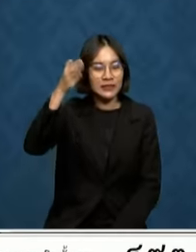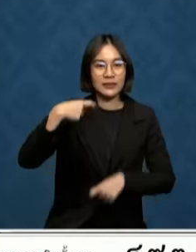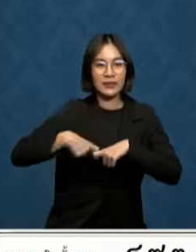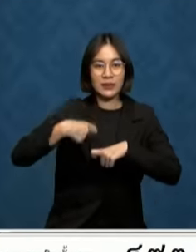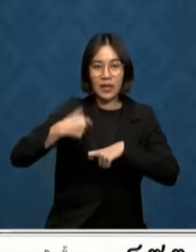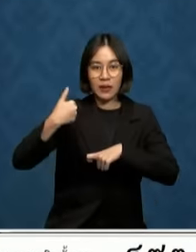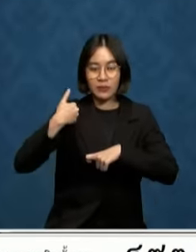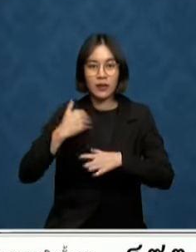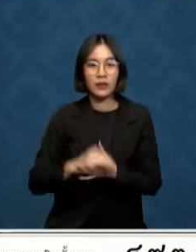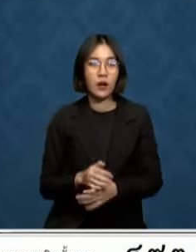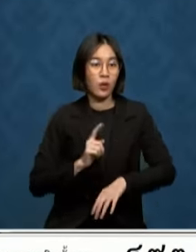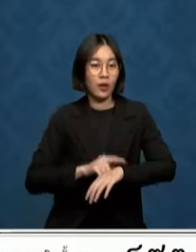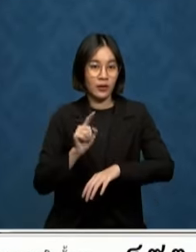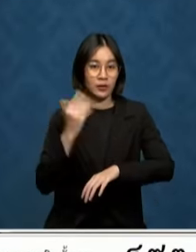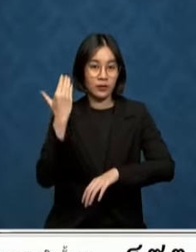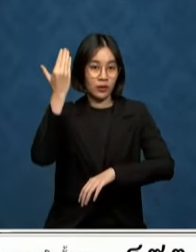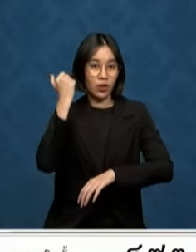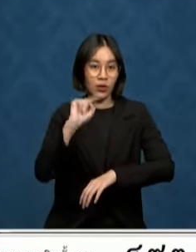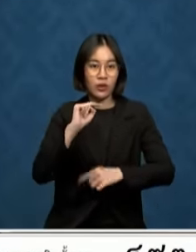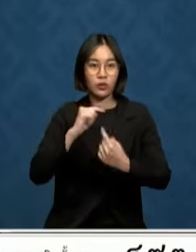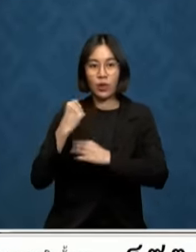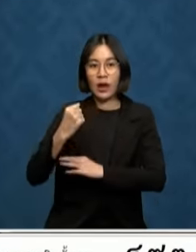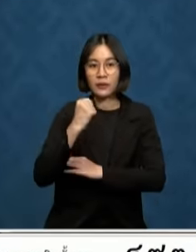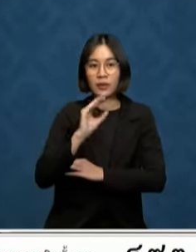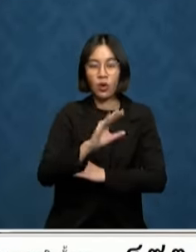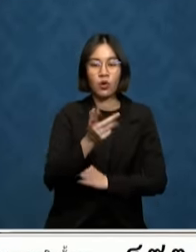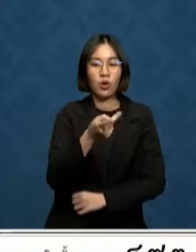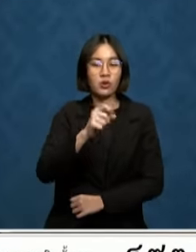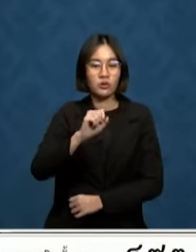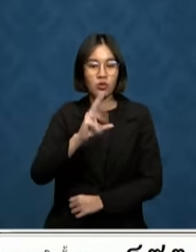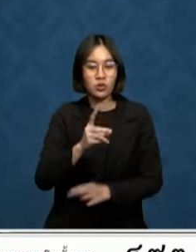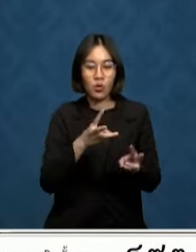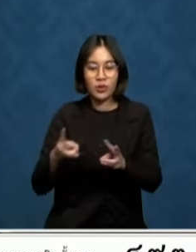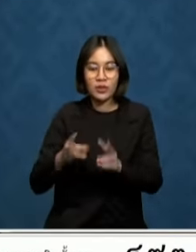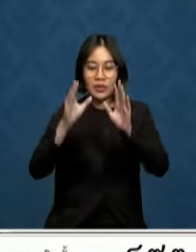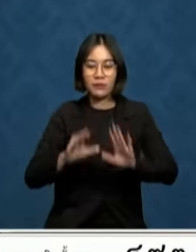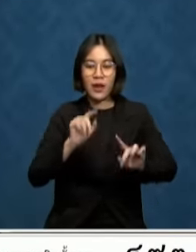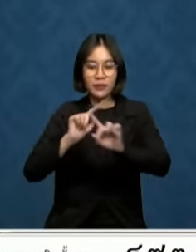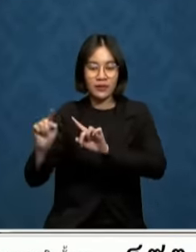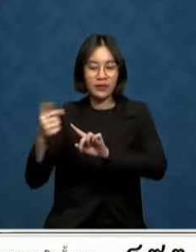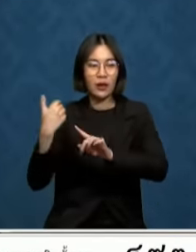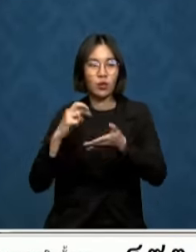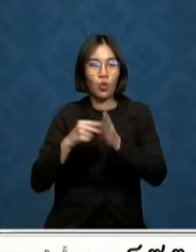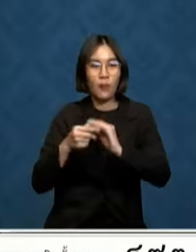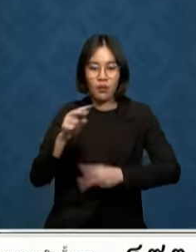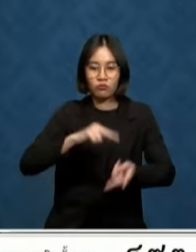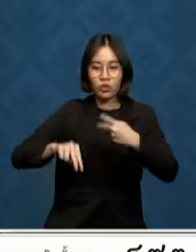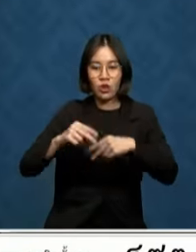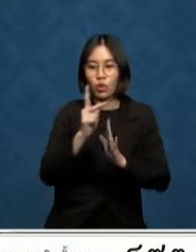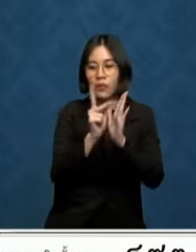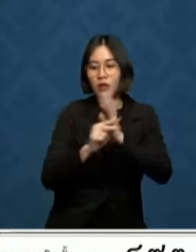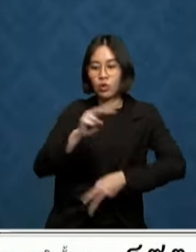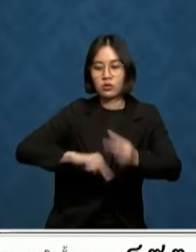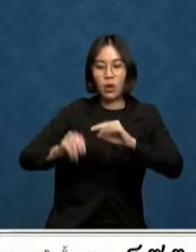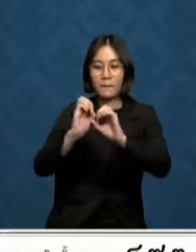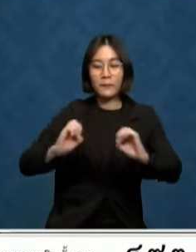ัไม่นบวาในช่วงเวลาดักลาวการใช้อำนาจของค.ส.ช.ในรูปแบบต่ ๆ ได้อยู่เหนือการตรวจสอบทางกฎหมาย